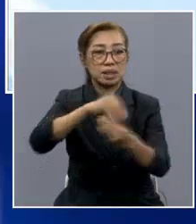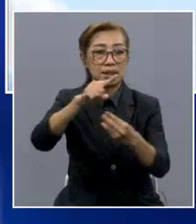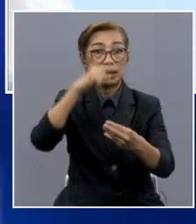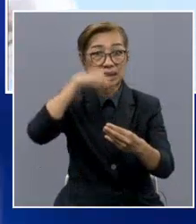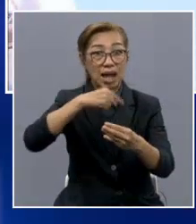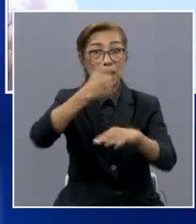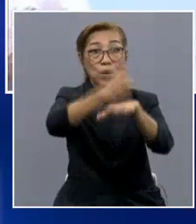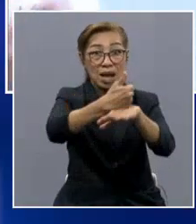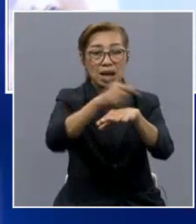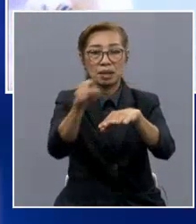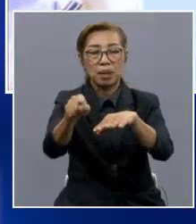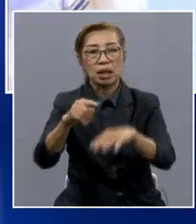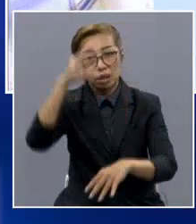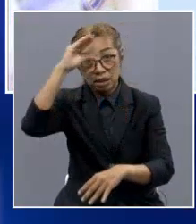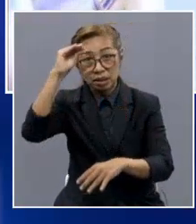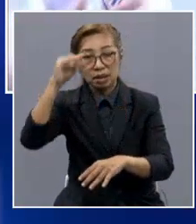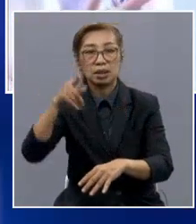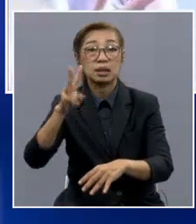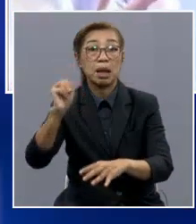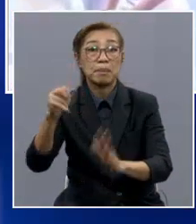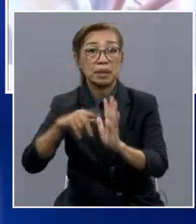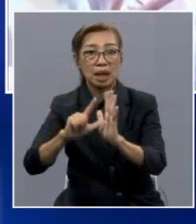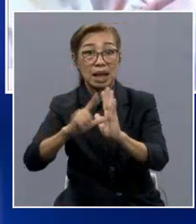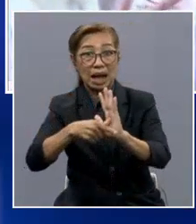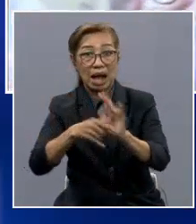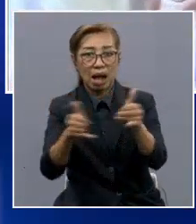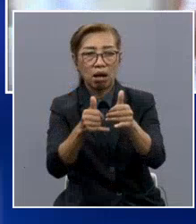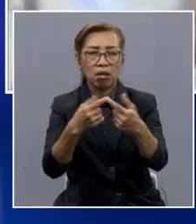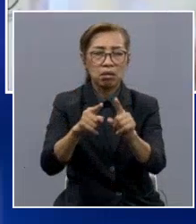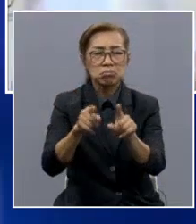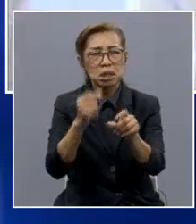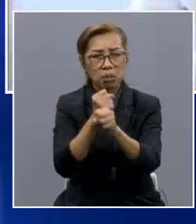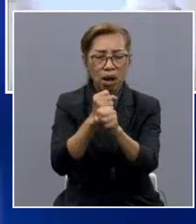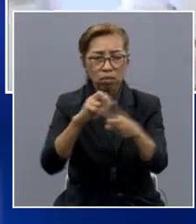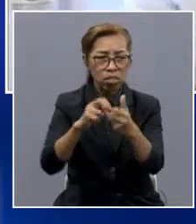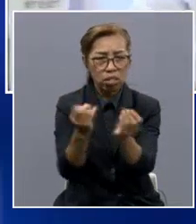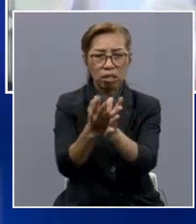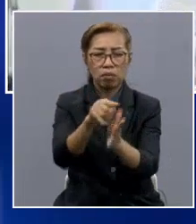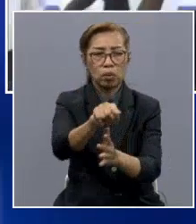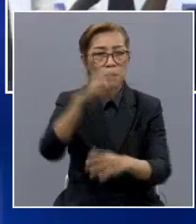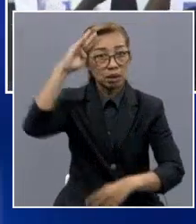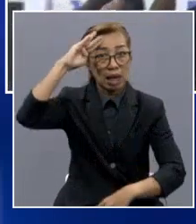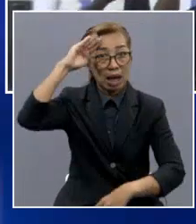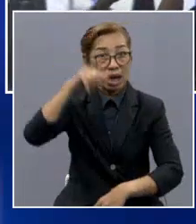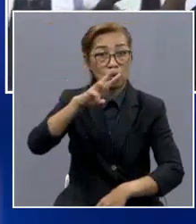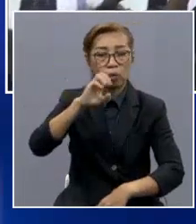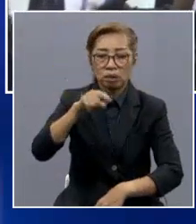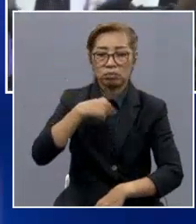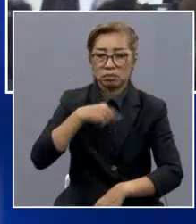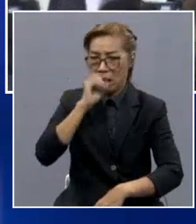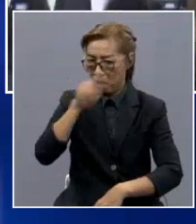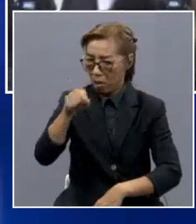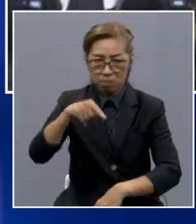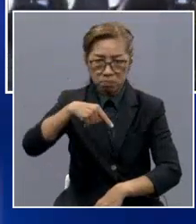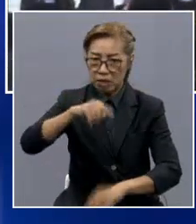อยเอกธรรมนัสเนี่ยเป็นเลขาธิการพรร ค แล้วเหมือนช่วงนึงอ่ะจะมีข่าวว่าผิดใจกันเพราะว่าพลเอกวิทย์เนี่ยก็อยากจะให้ประกาศจุดยืนว่าสนับสนุนพลเอกประ